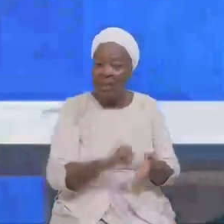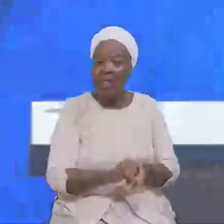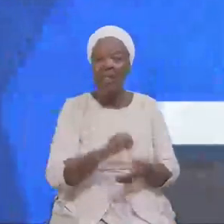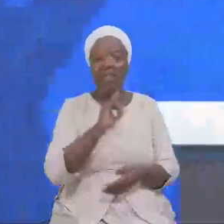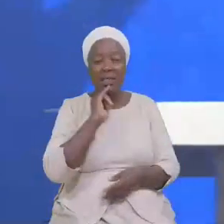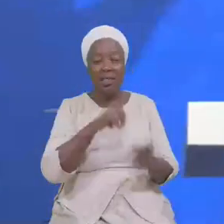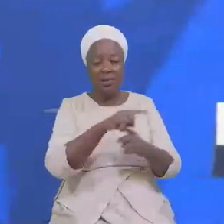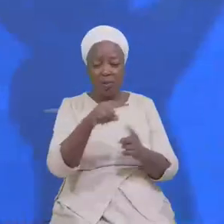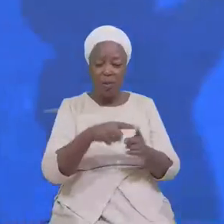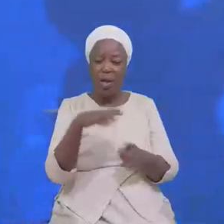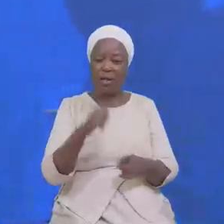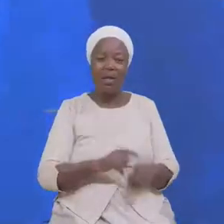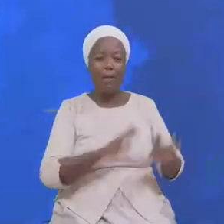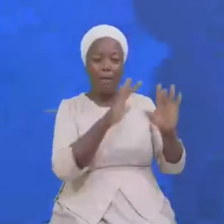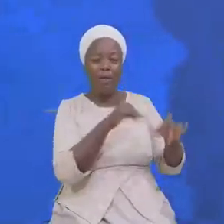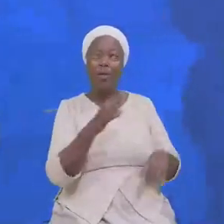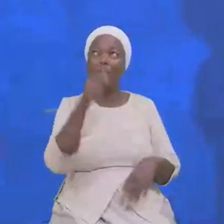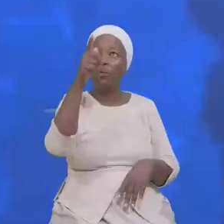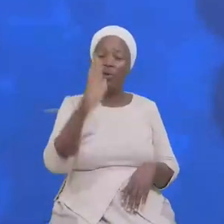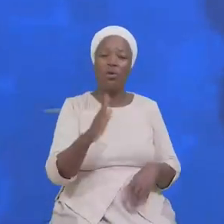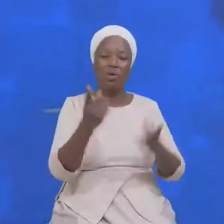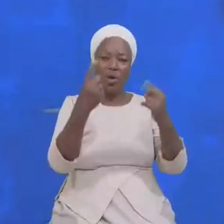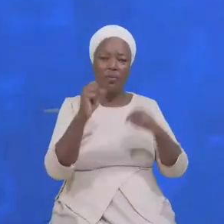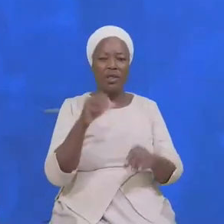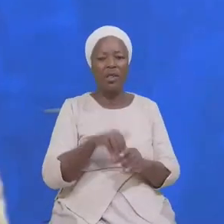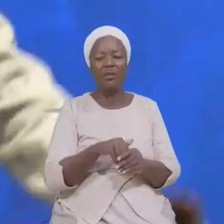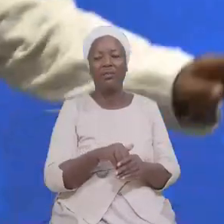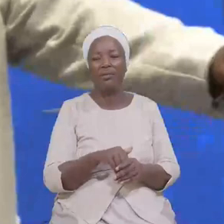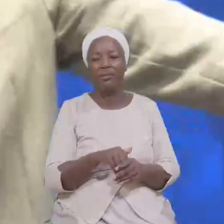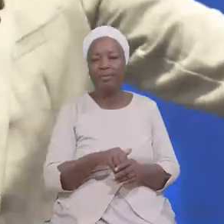Et c'est en ce moment que la bonté, la miséricorde de Dieu intervient.